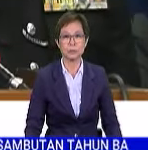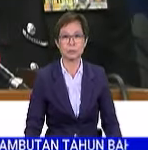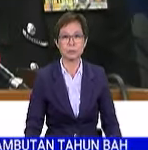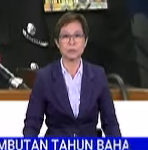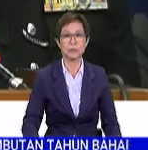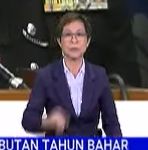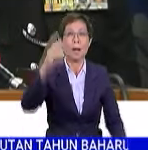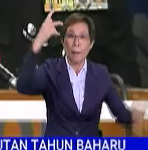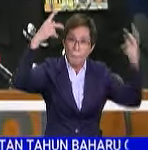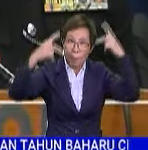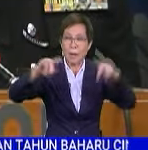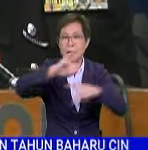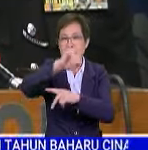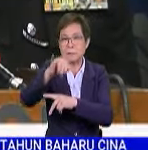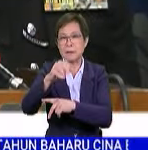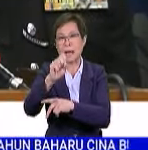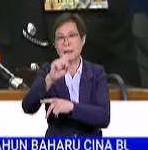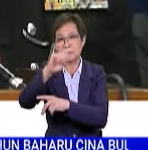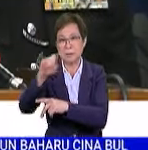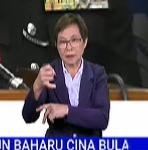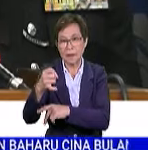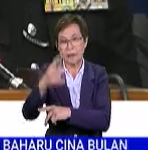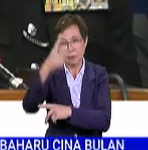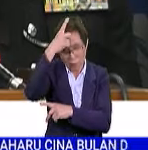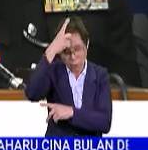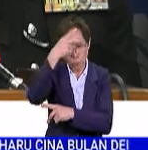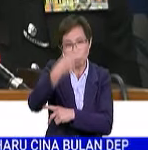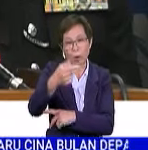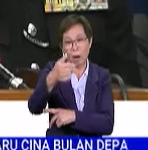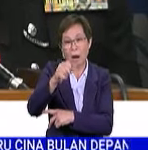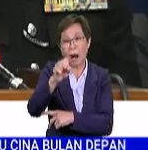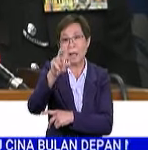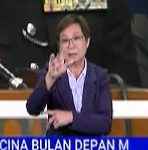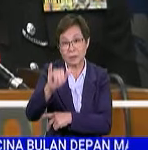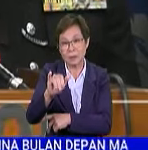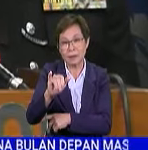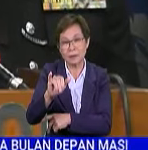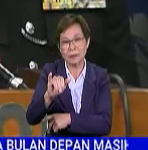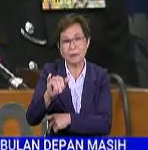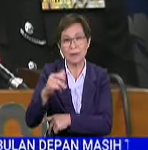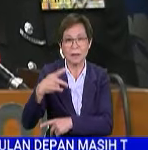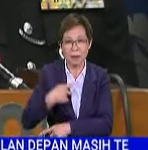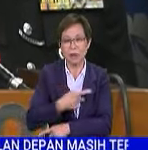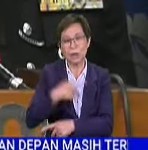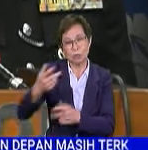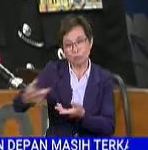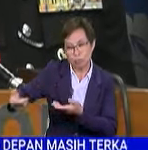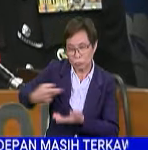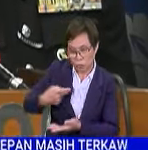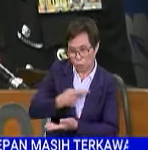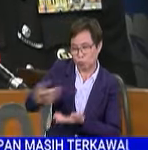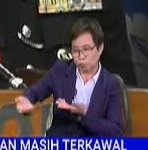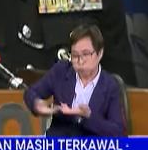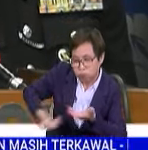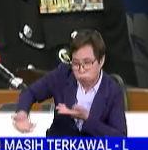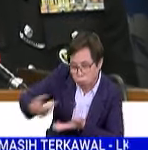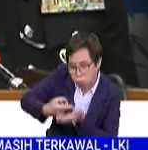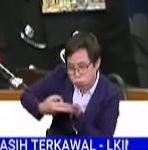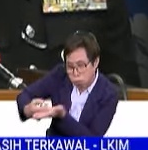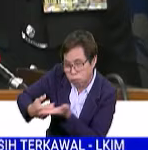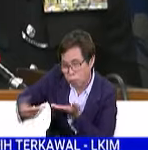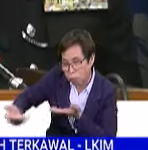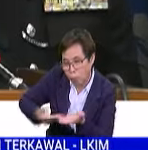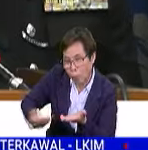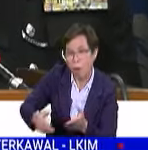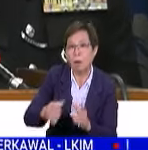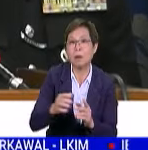Pengarah GSJ, Datuk Sri Jalil Hassan pun kita telah berbincang dan dia akan hantar beberapa tim,